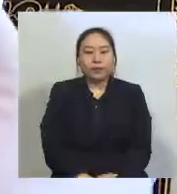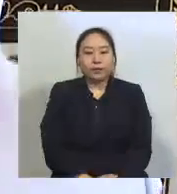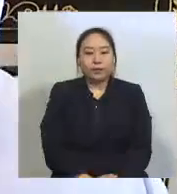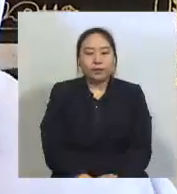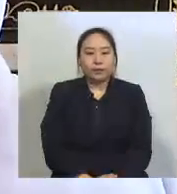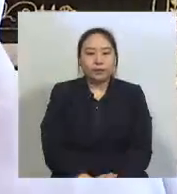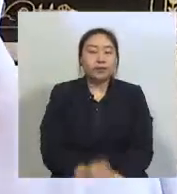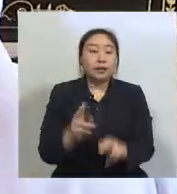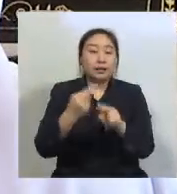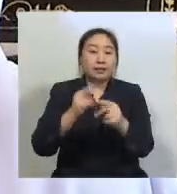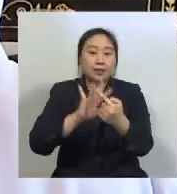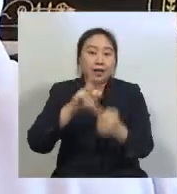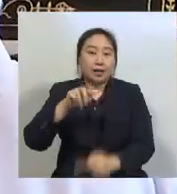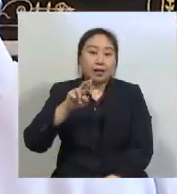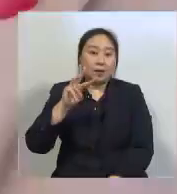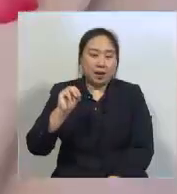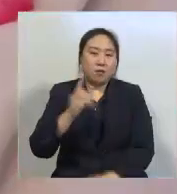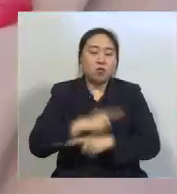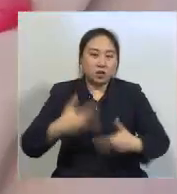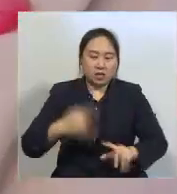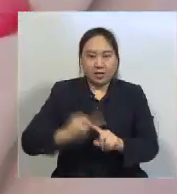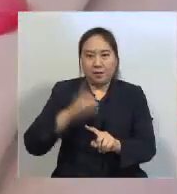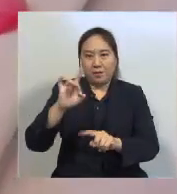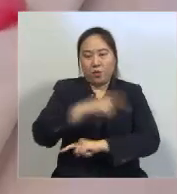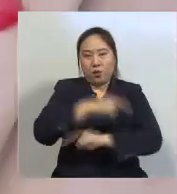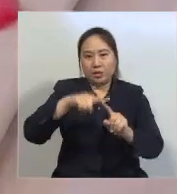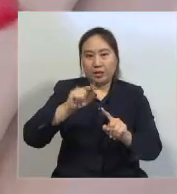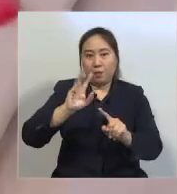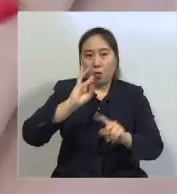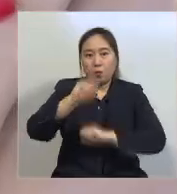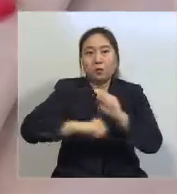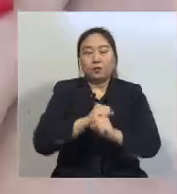พลเอกเปรมตินสุรานนท์เกิดเมื่อวันที่